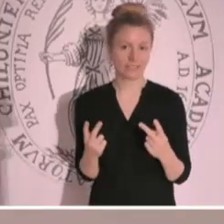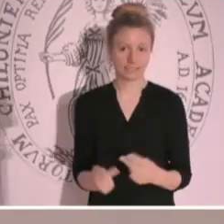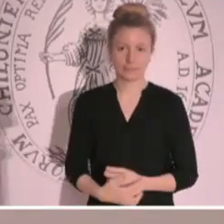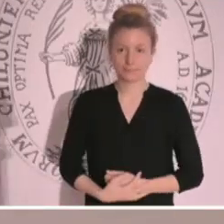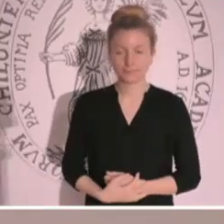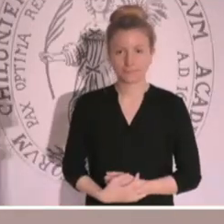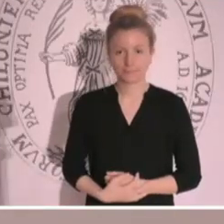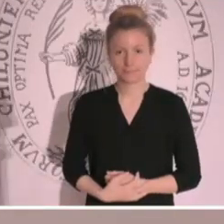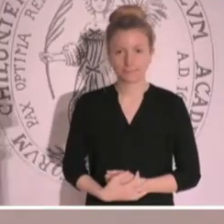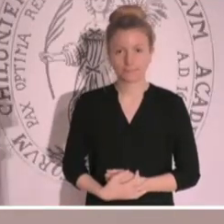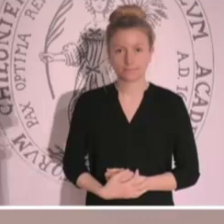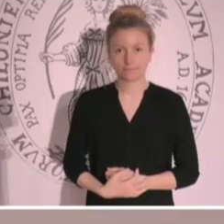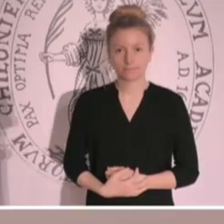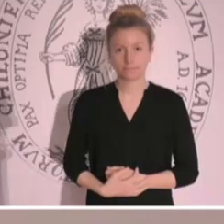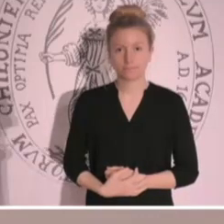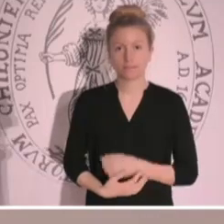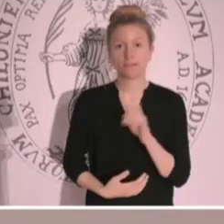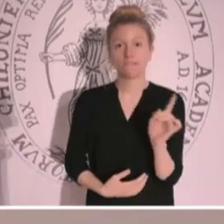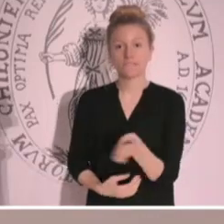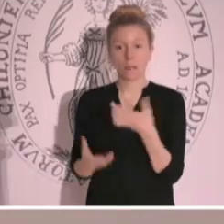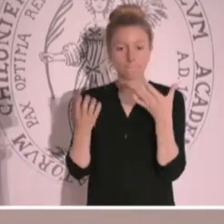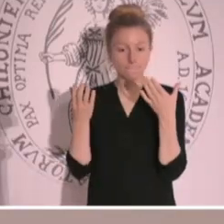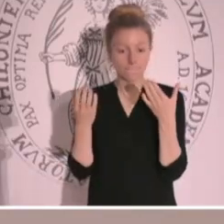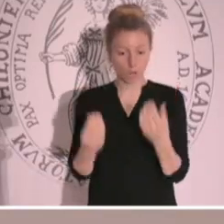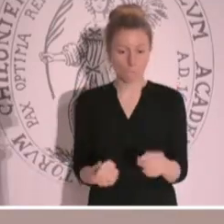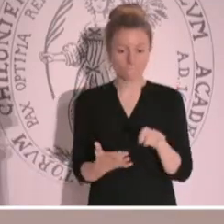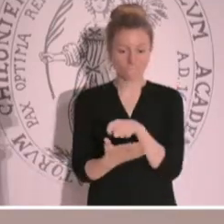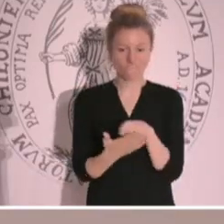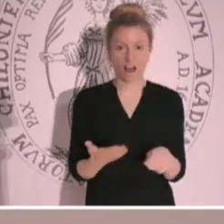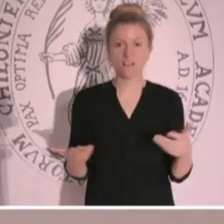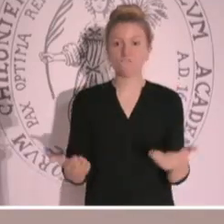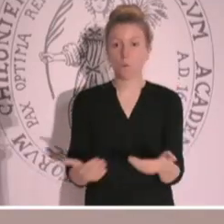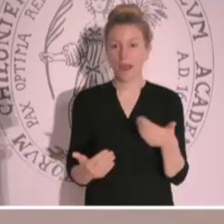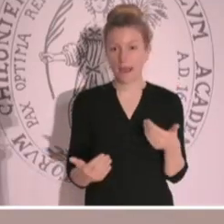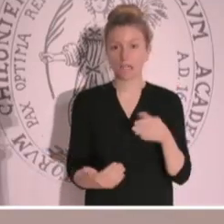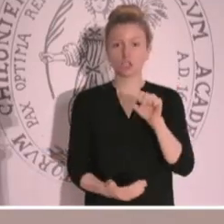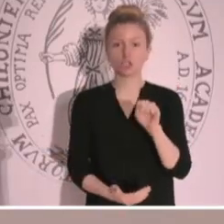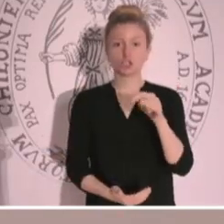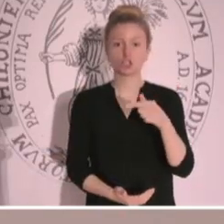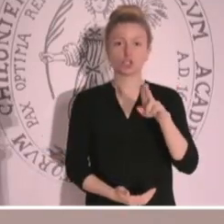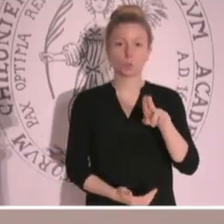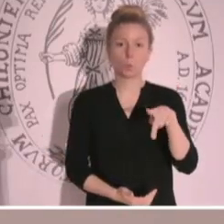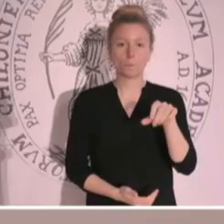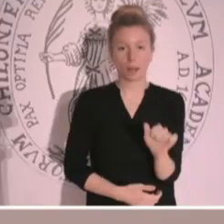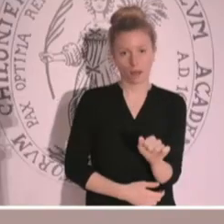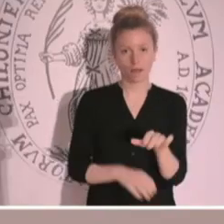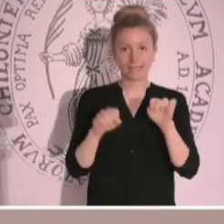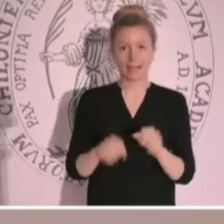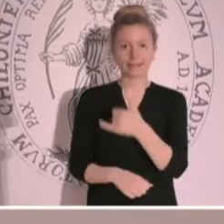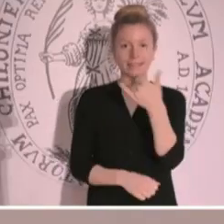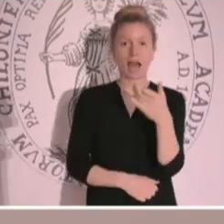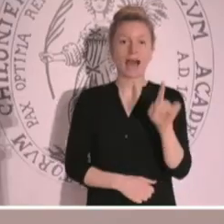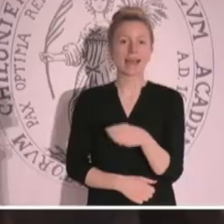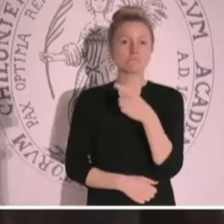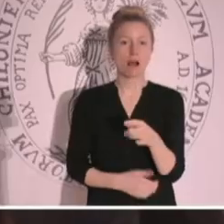werden legitimiert durch das STUPA, das ist das Studierendenparlament, das ihr einmal im Jahr bei den Studienwahlen wählt.